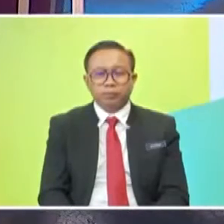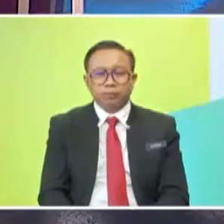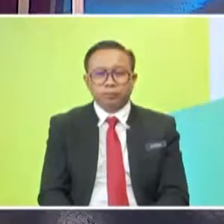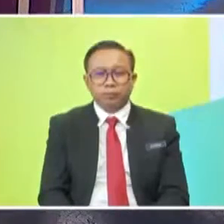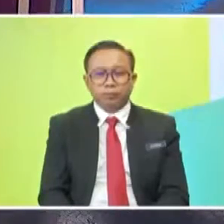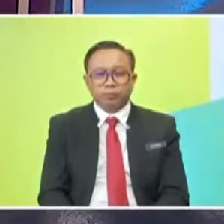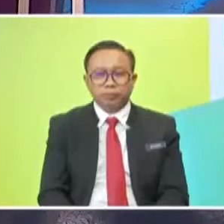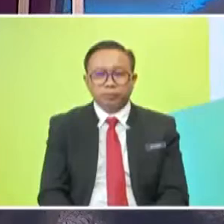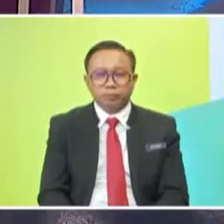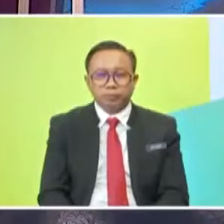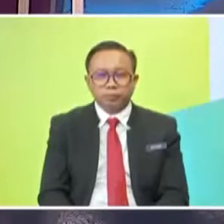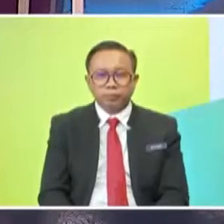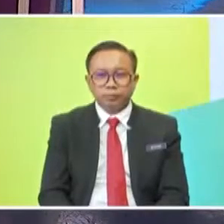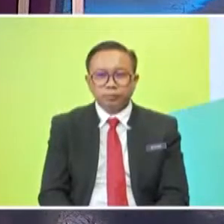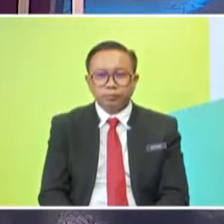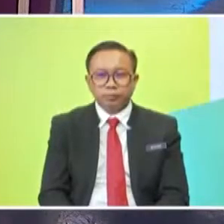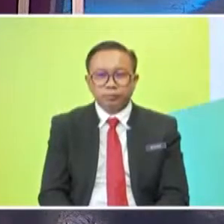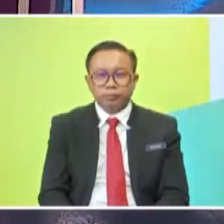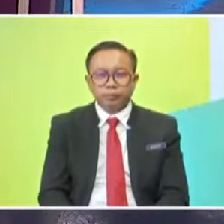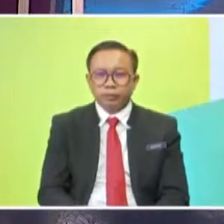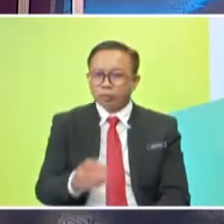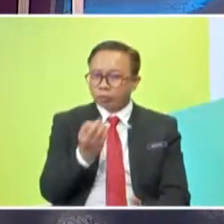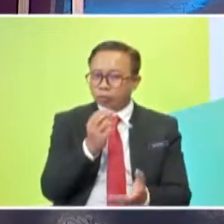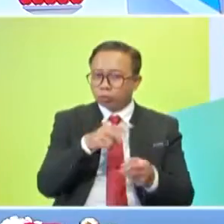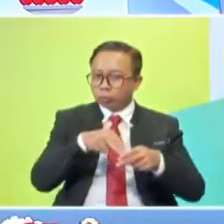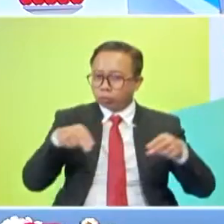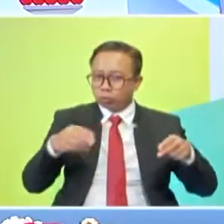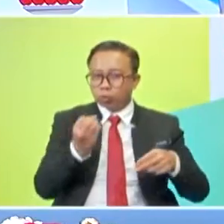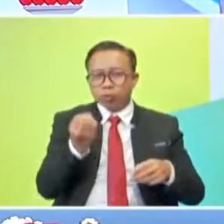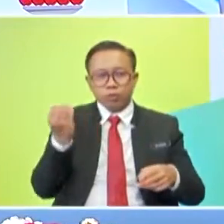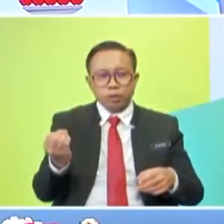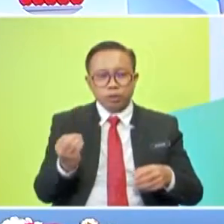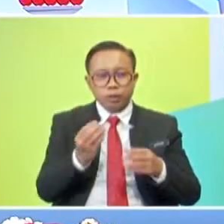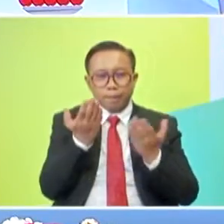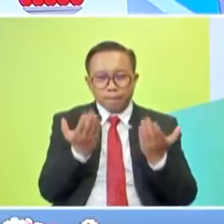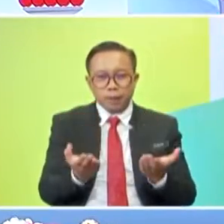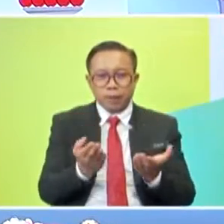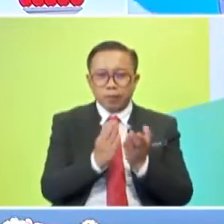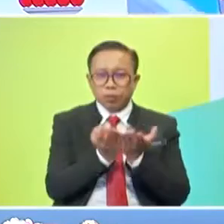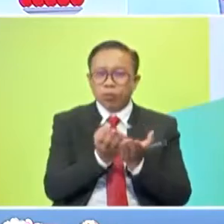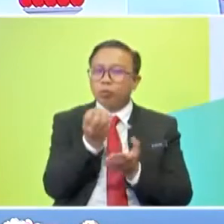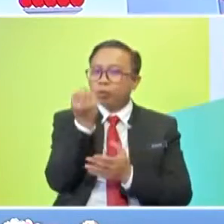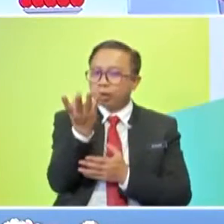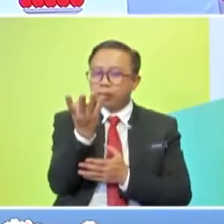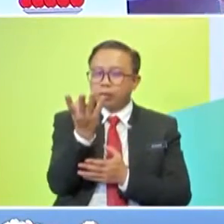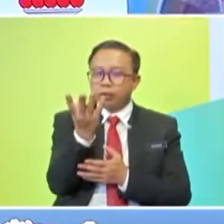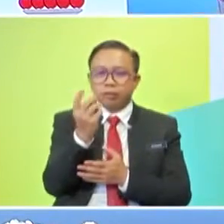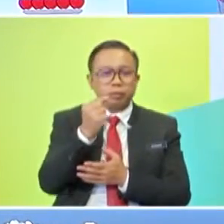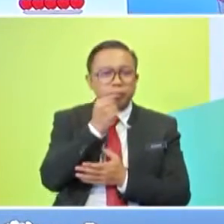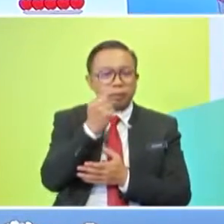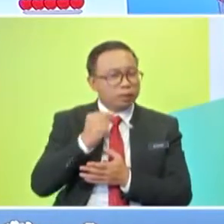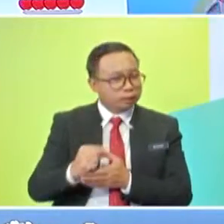Wow uh kobra objek berikut berat buku bersamaan dengan Bravo facial